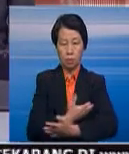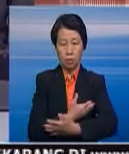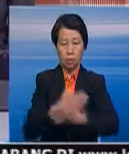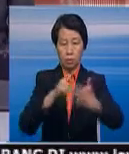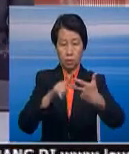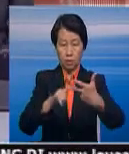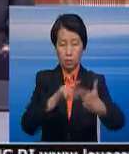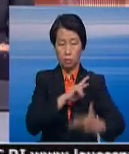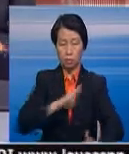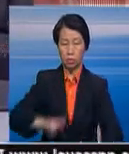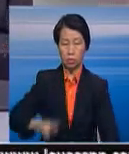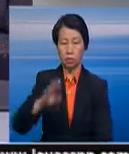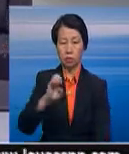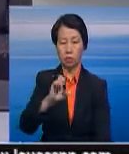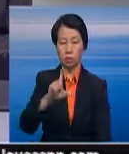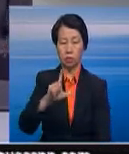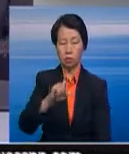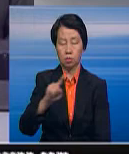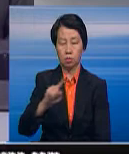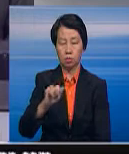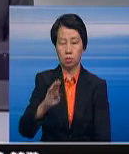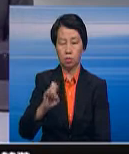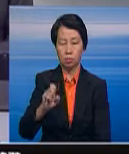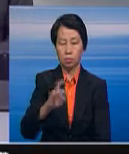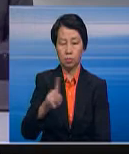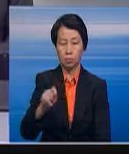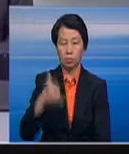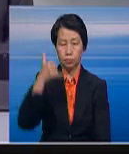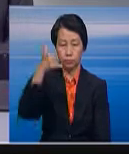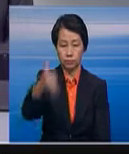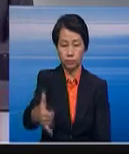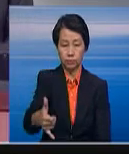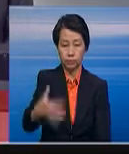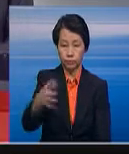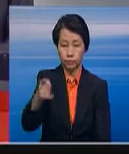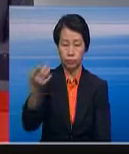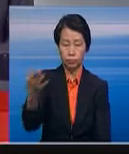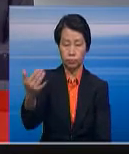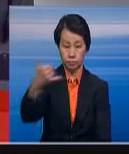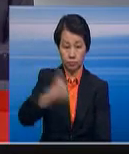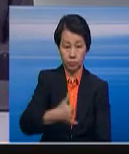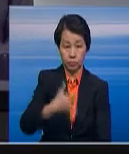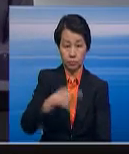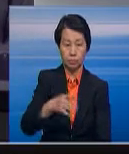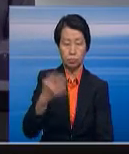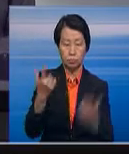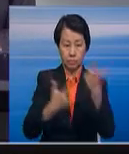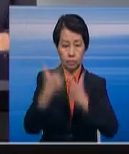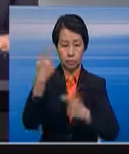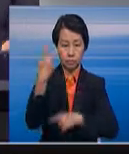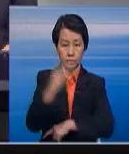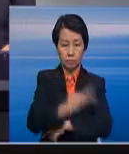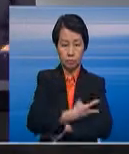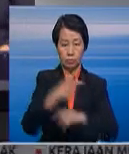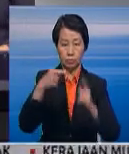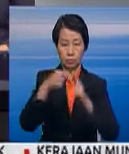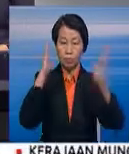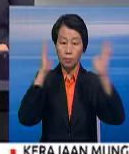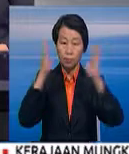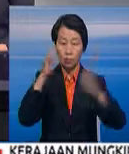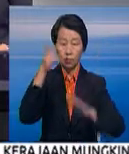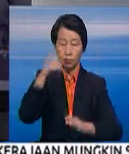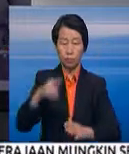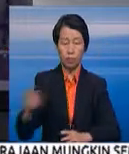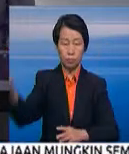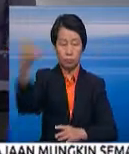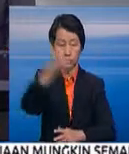Ratu Elizabeth II, Putera Edward. Kunjungan hormat Putera Edward atau The Earl of Wessex itu bersempena lawatan dua harinya ke Malaysia bagi